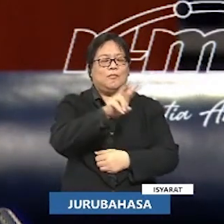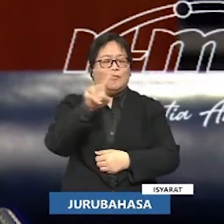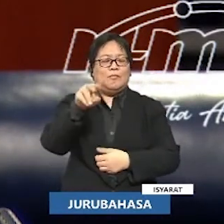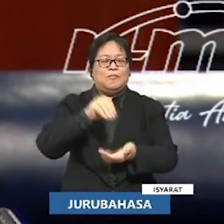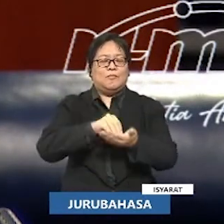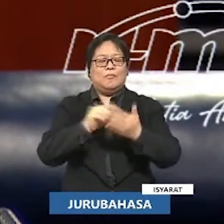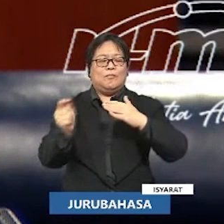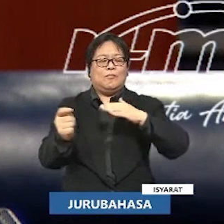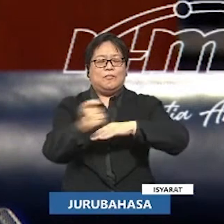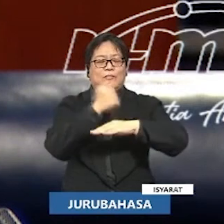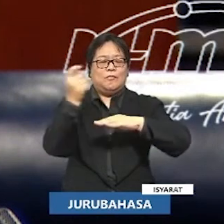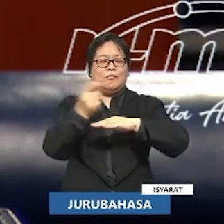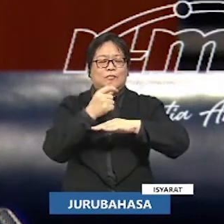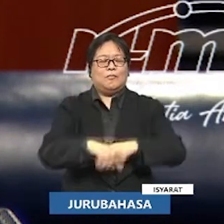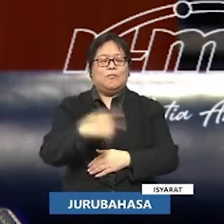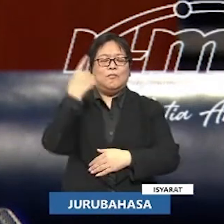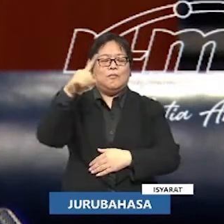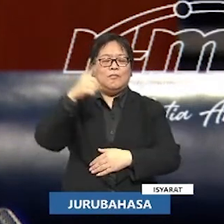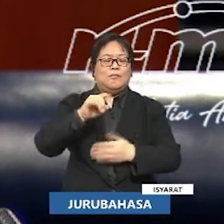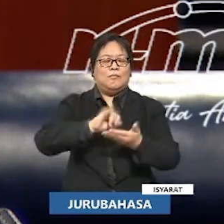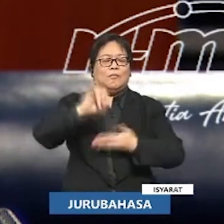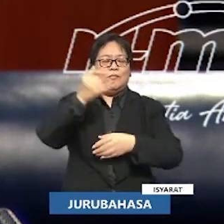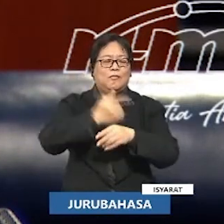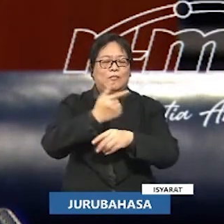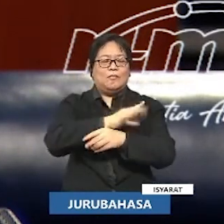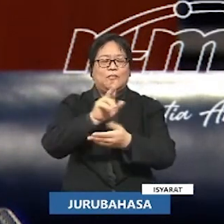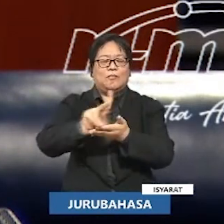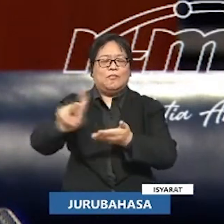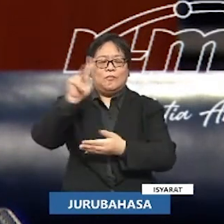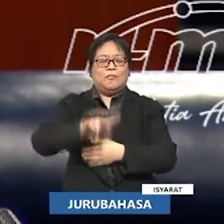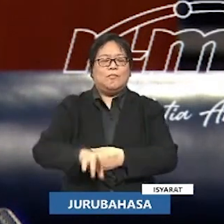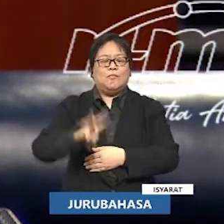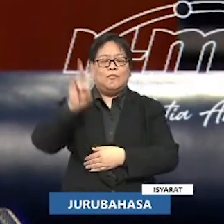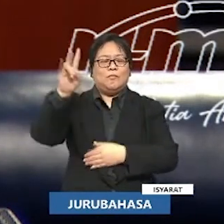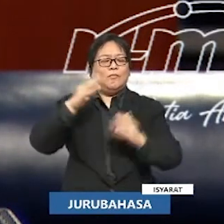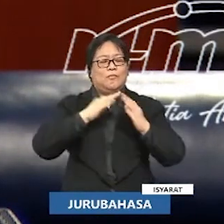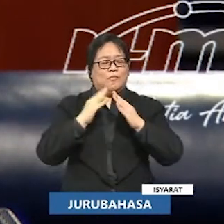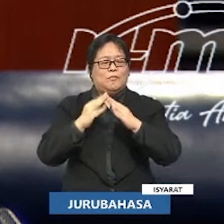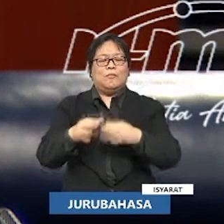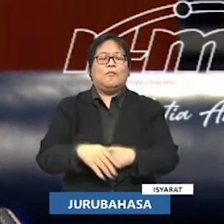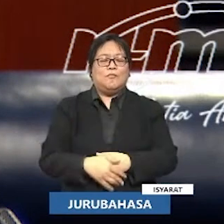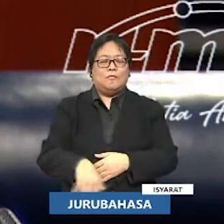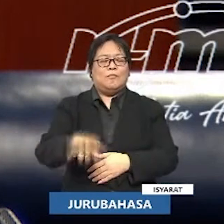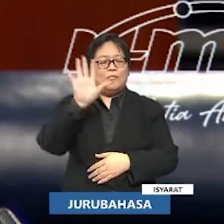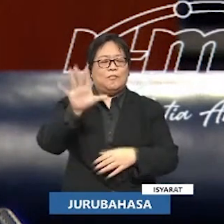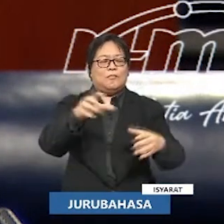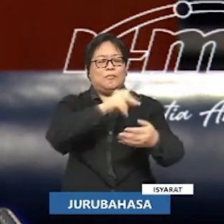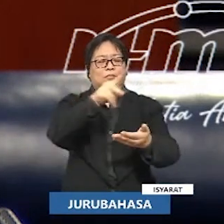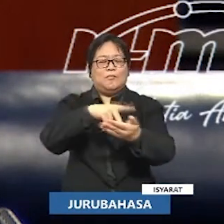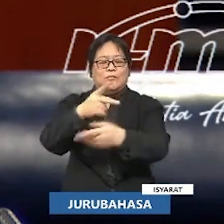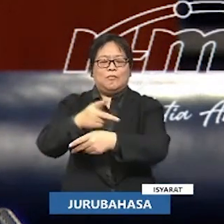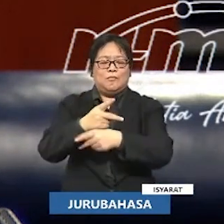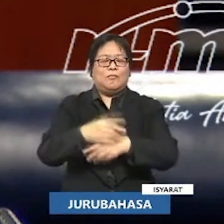tadika, 11 kluster di institusi latihan dan kolej, 7 kluster di rumah persendirian, 5 kluster berlaku di pusat